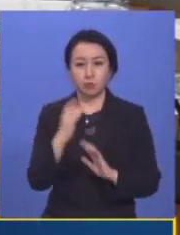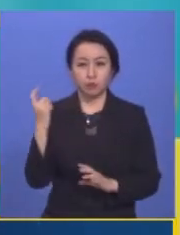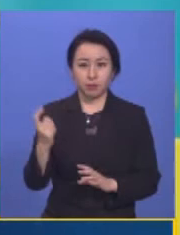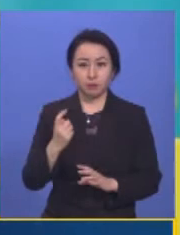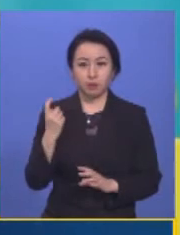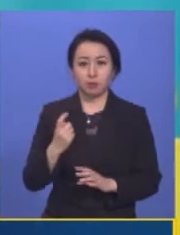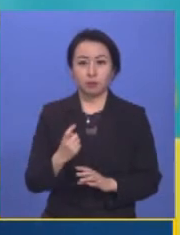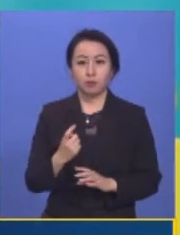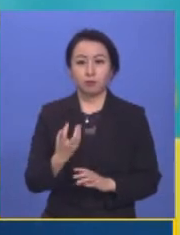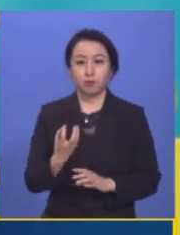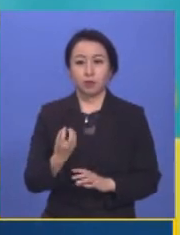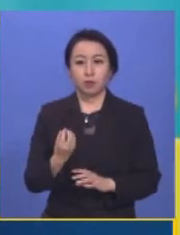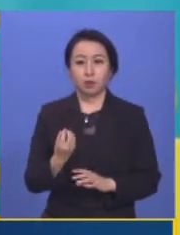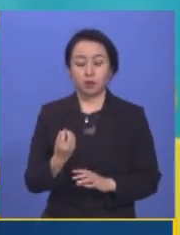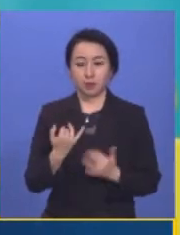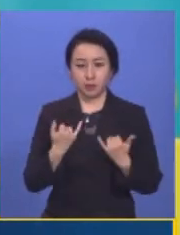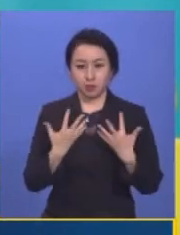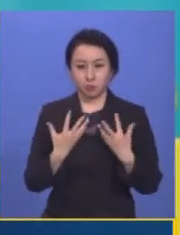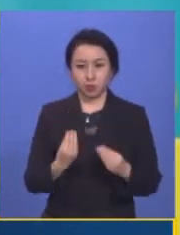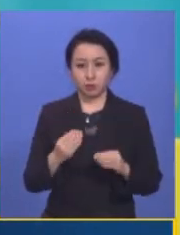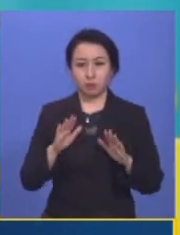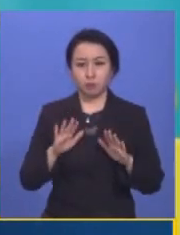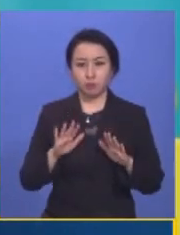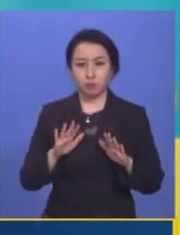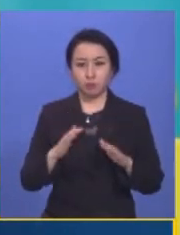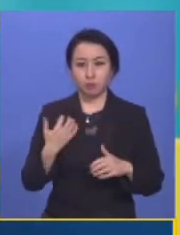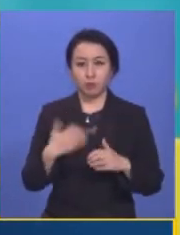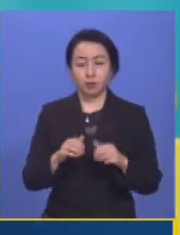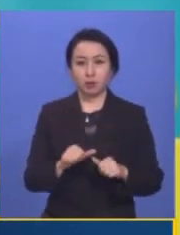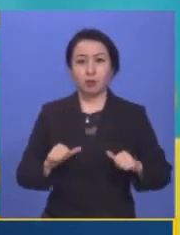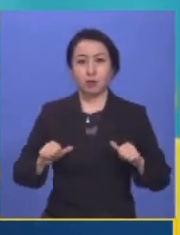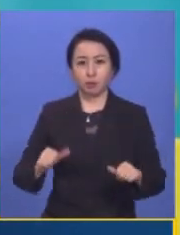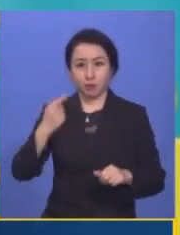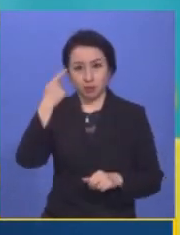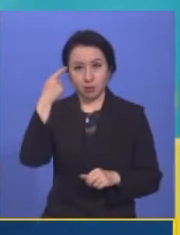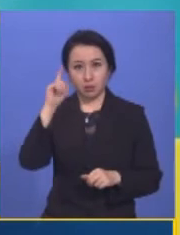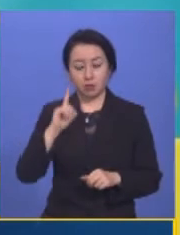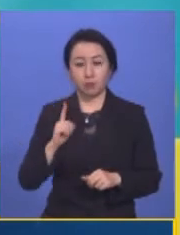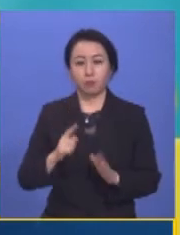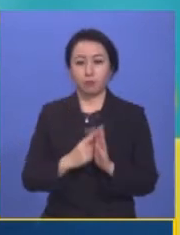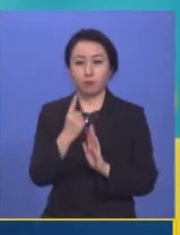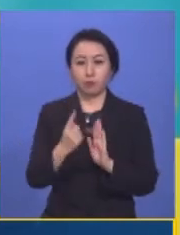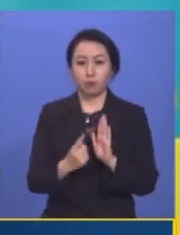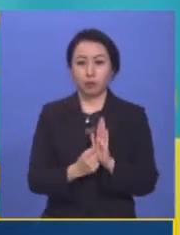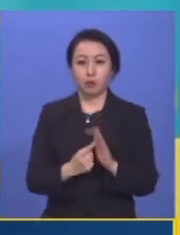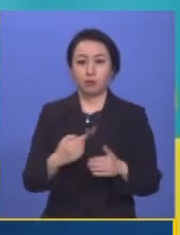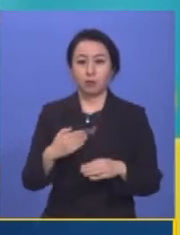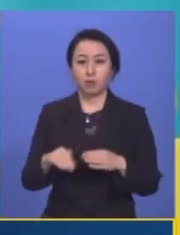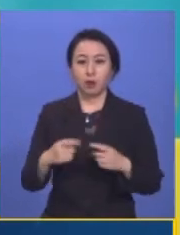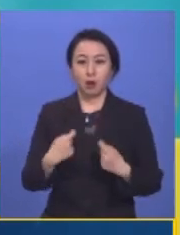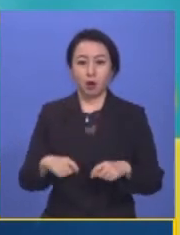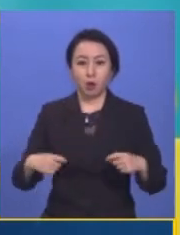сельхозтоваропроизводителями. Кроме того, на сегодняшний день межведомственной комиссией, как вы знаете, по вопросам внешнеторговой политики